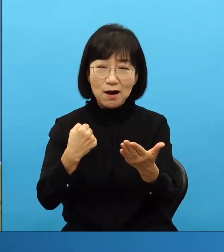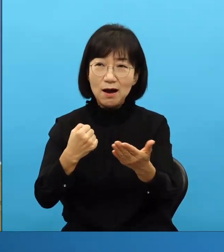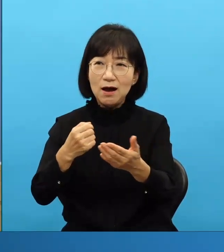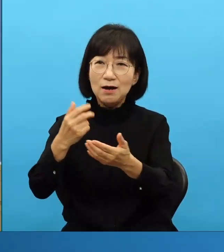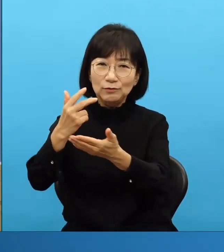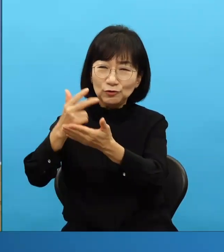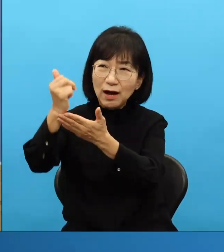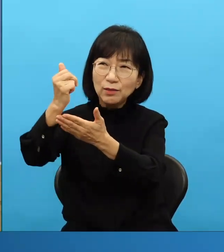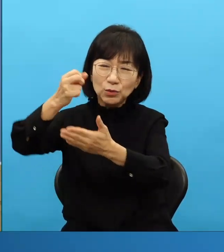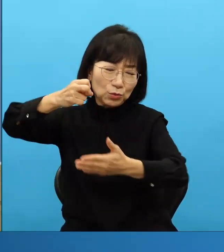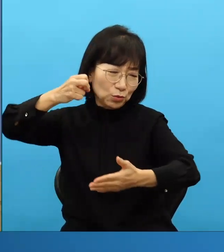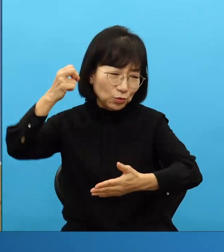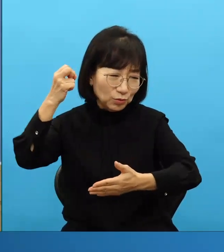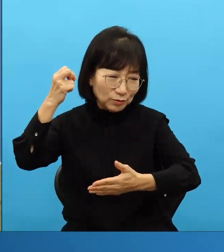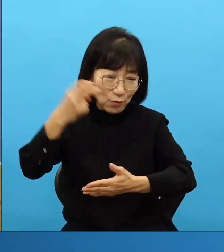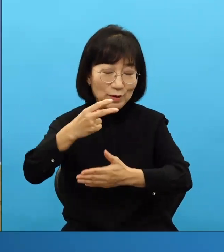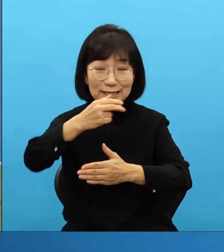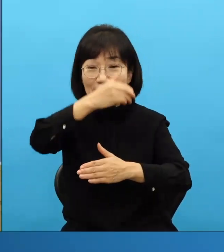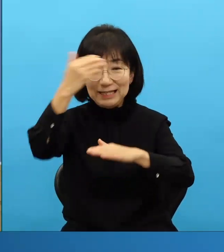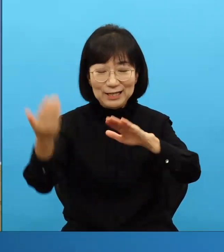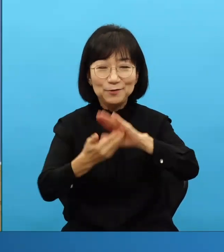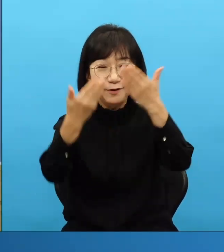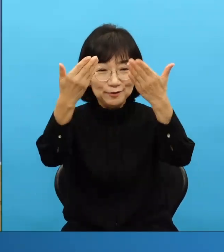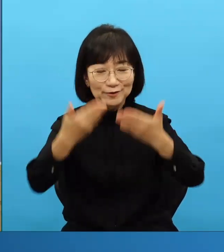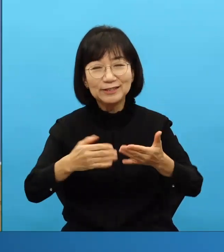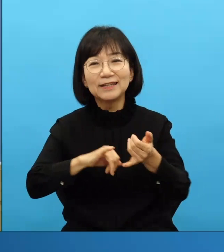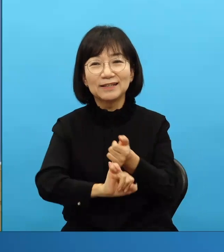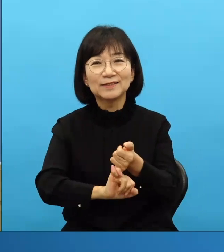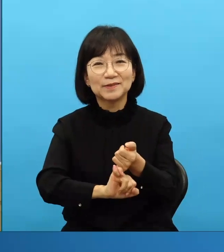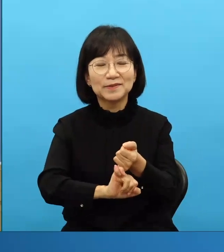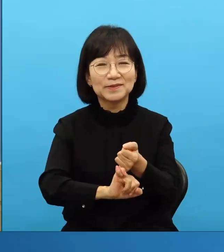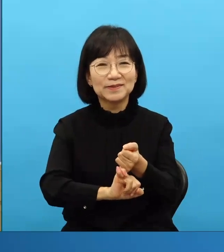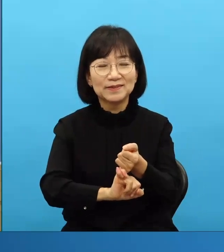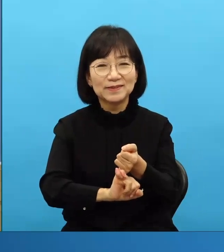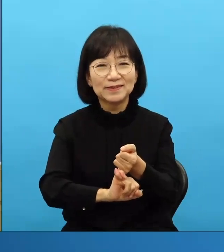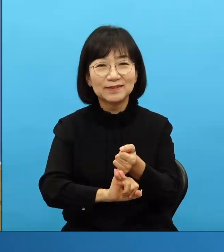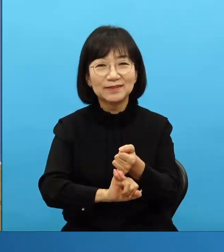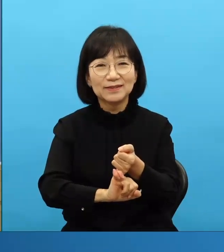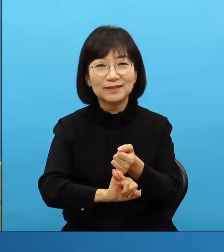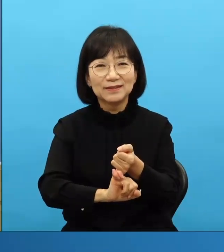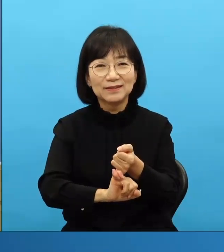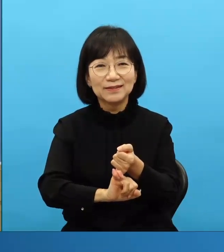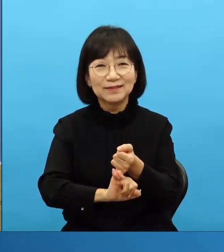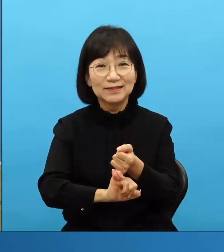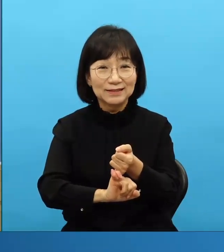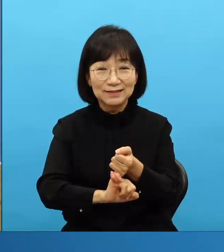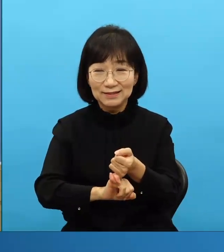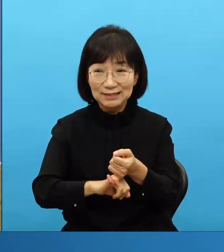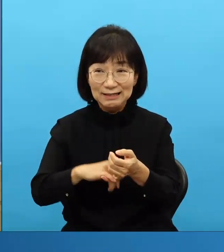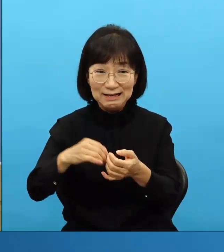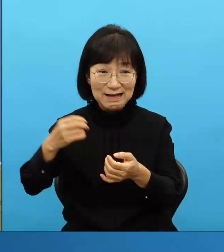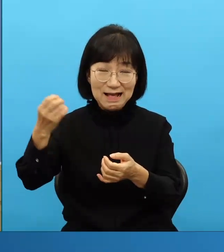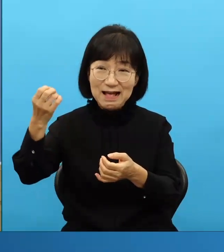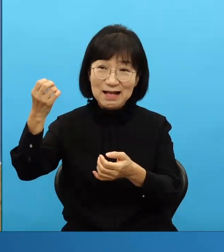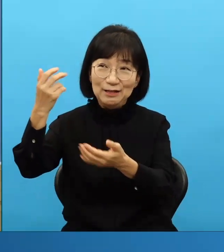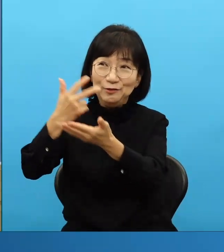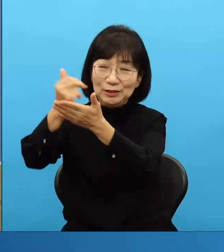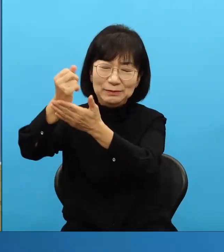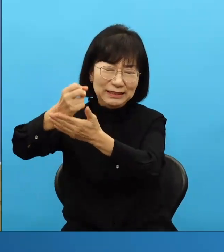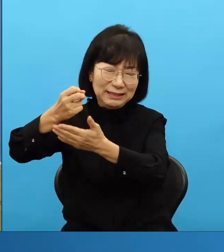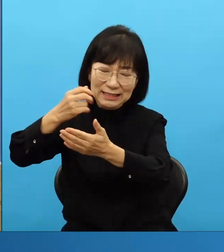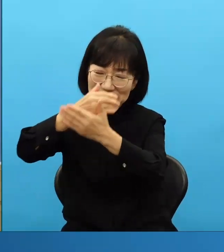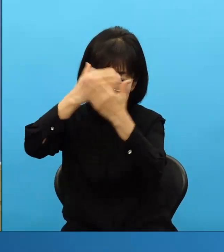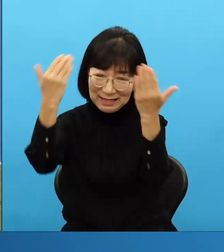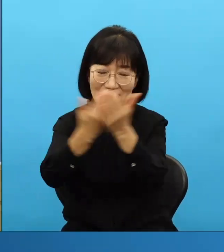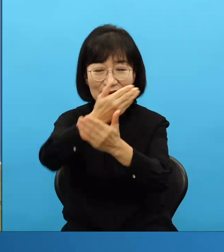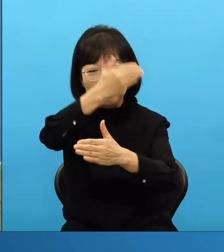이루시리라. He will do it. 그가 또한 이루시리라. And he will do it. 아멘 할 때까지 그가 또한 I'll say 이루시리라. this until you say